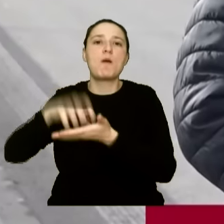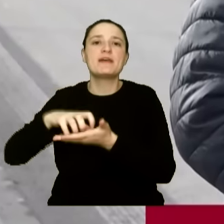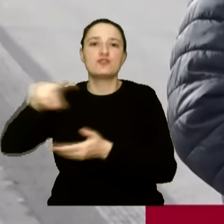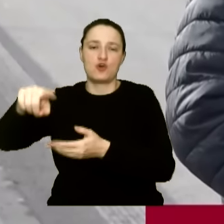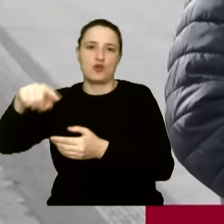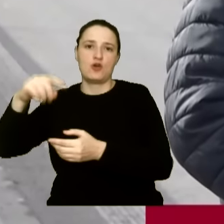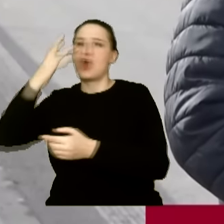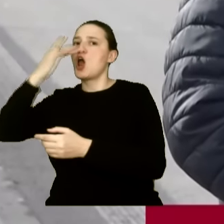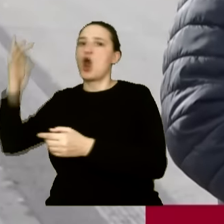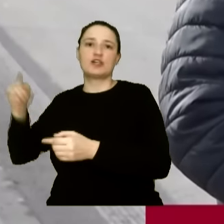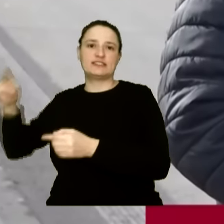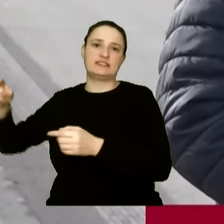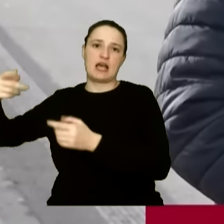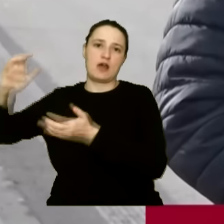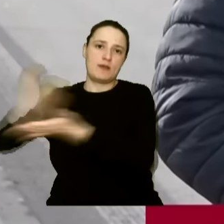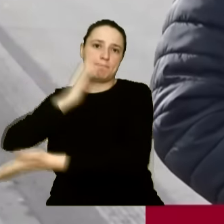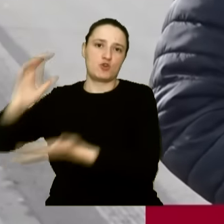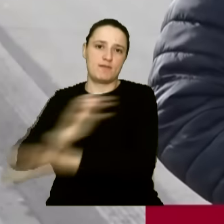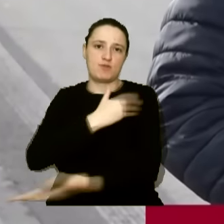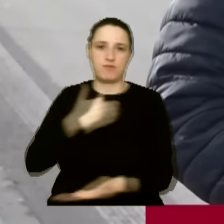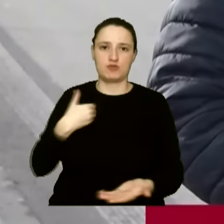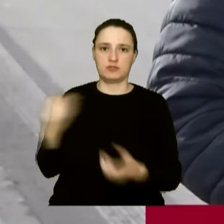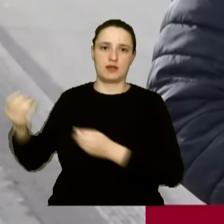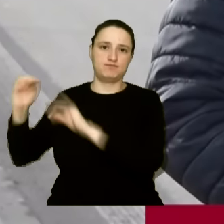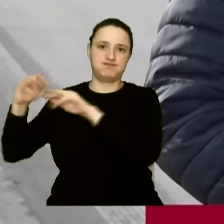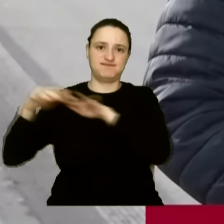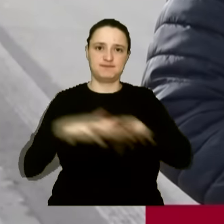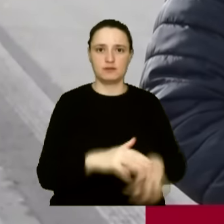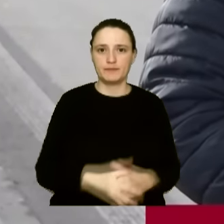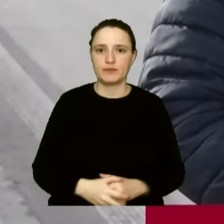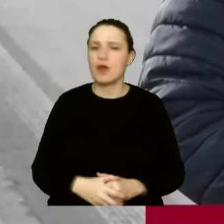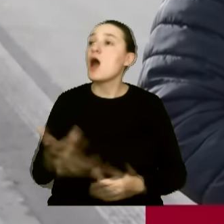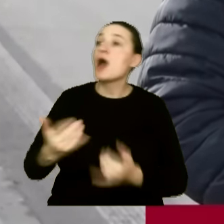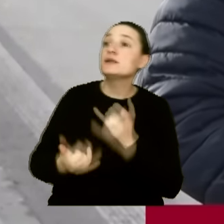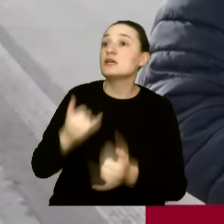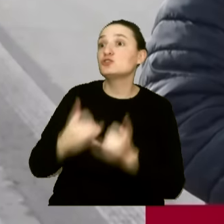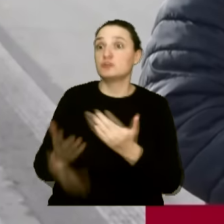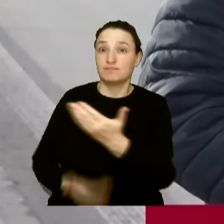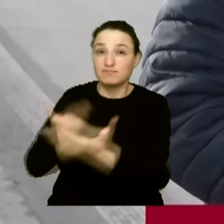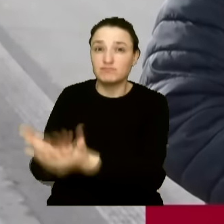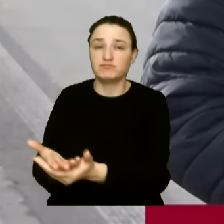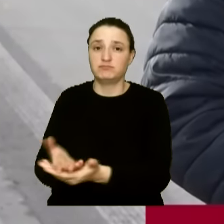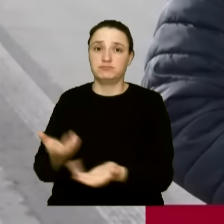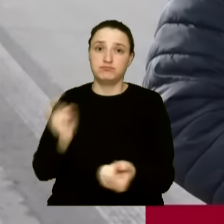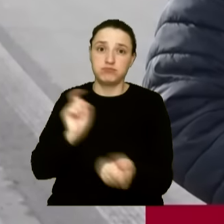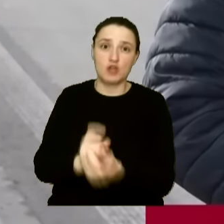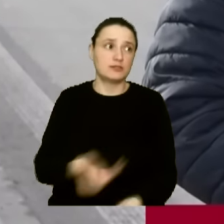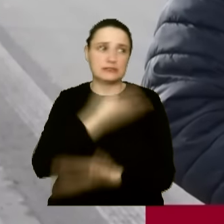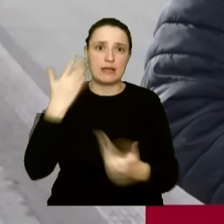z Federacji Rosyjskiej. No dobrze, ale jeżeli ten dzisiejszy protest albo te pozostałe nie przyniosą rezultatu, nie uda się osiągnąć tych